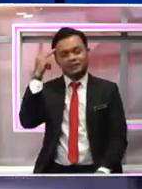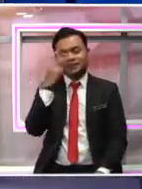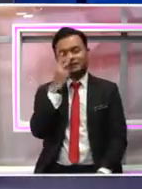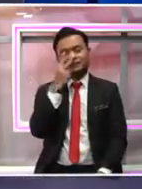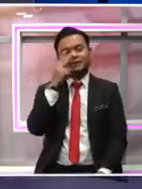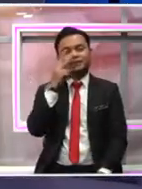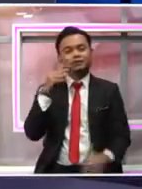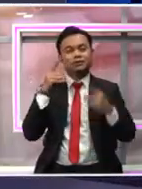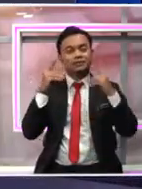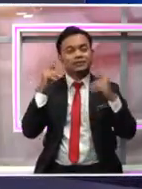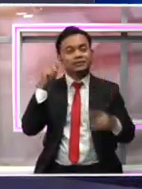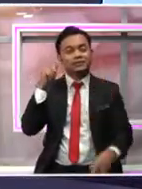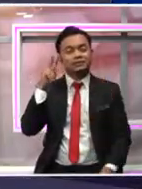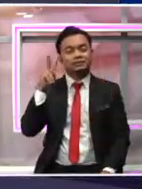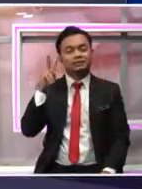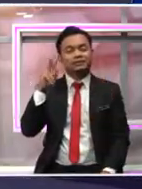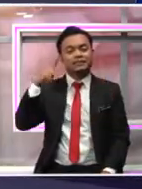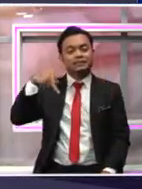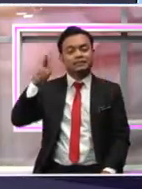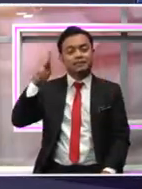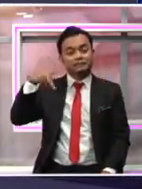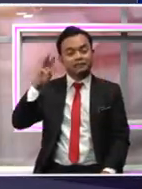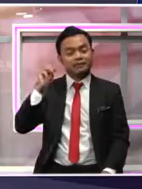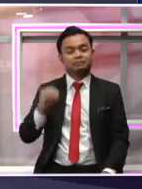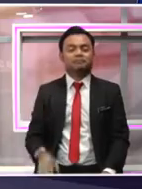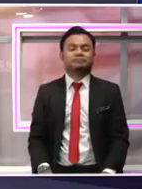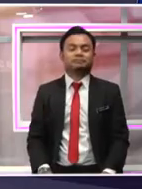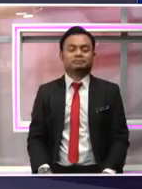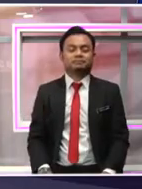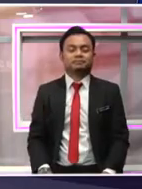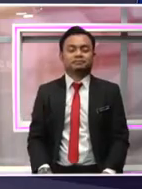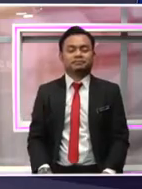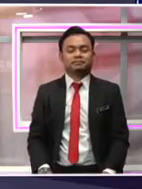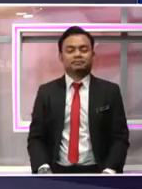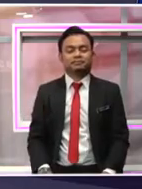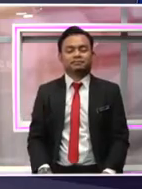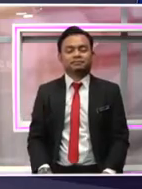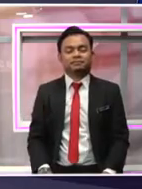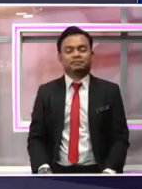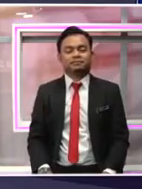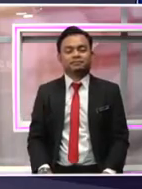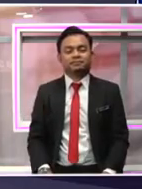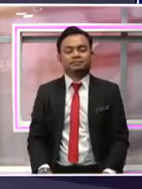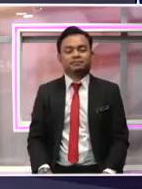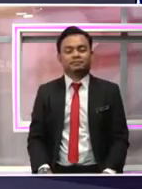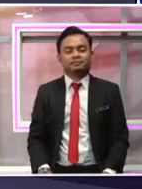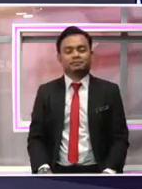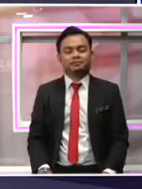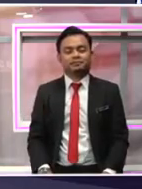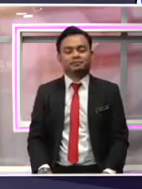bkpm Masih bersama saya nizake dan juga cek Gosokkan naik dari sekolah kebangsaan tonsai Ahmad syahabuddin